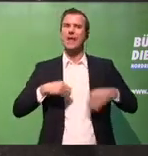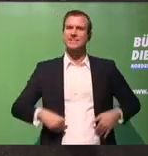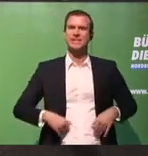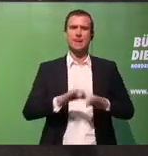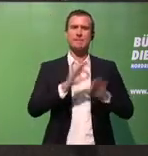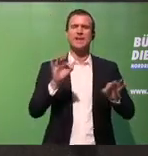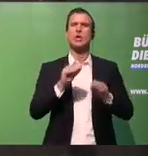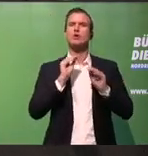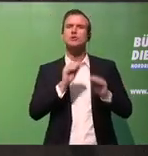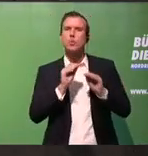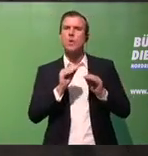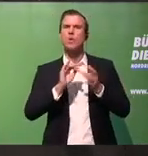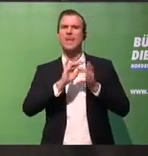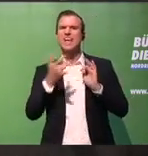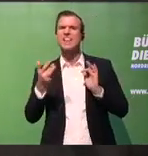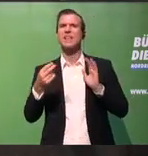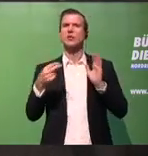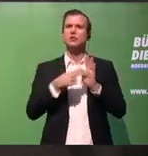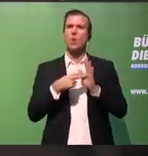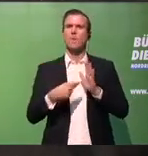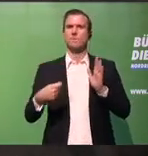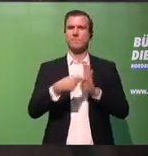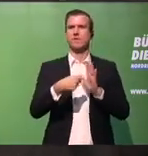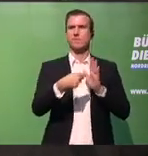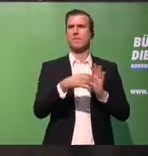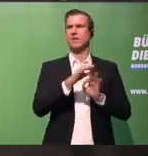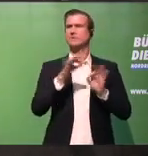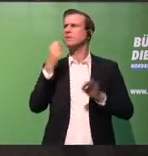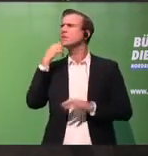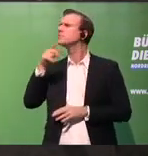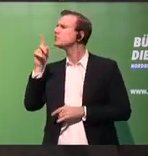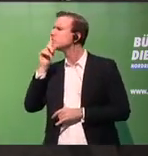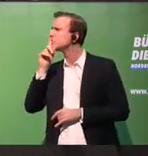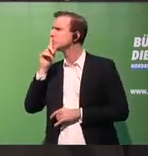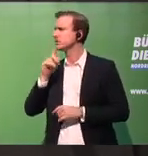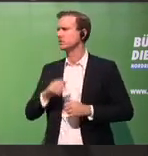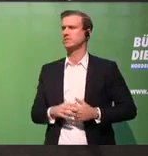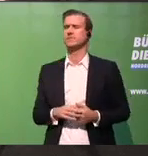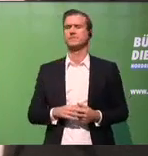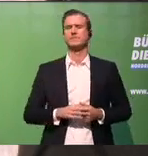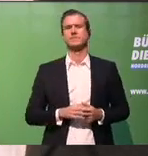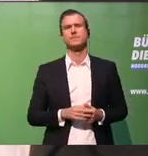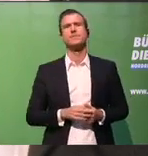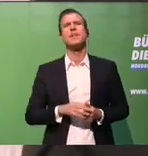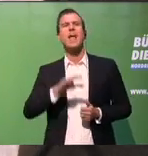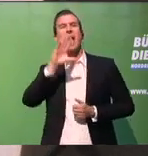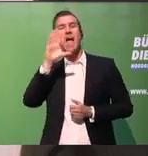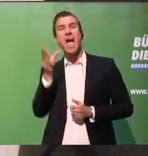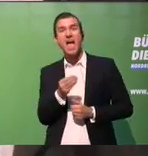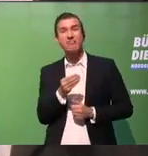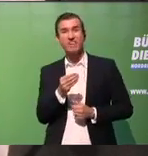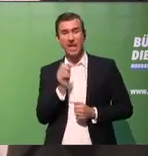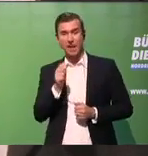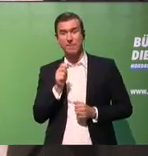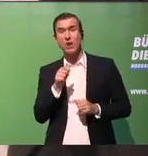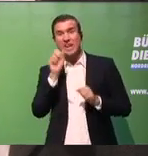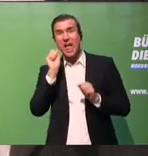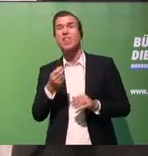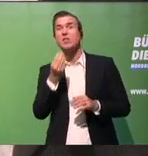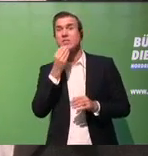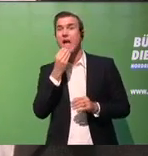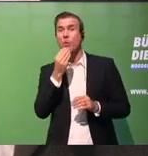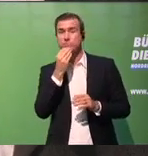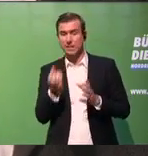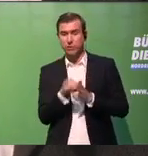zu Schulung, zu Internet, zu Strom. Das gehört alles dazu. Afrika könnte flächenmäßig sogar doppelt so viel